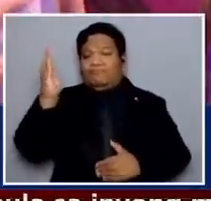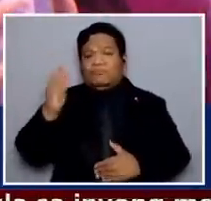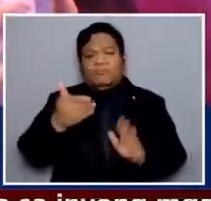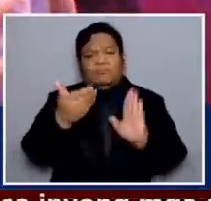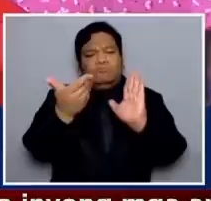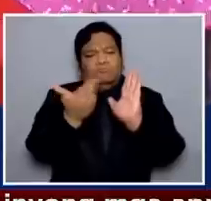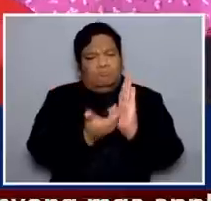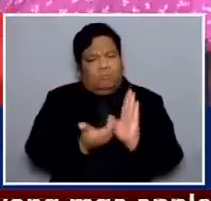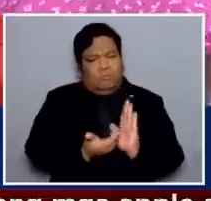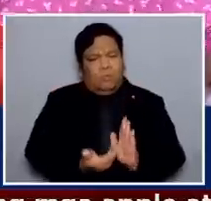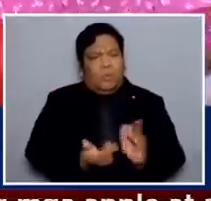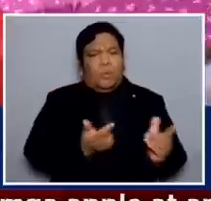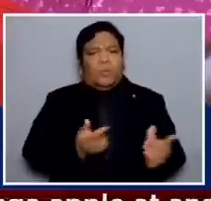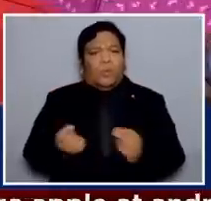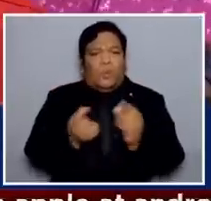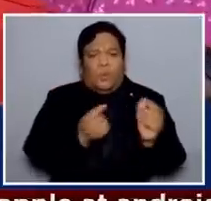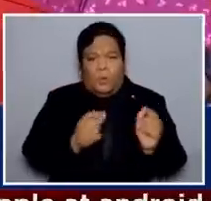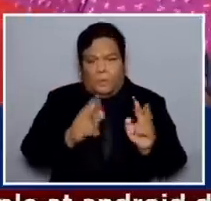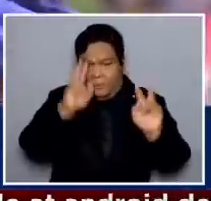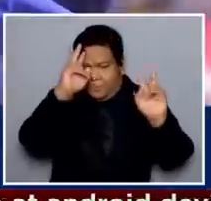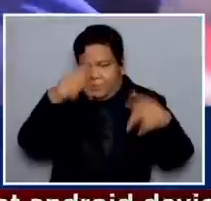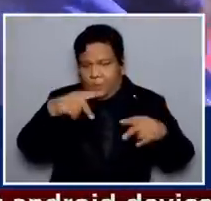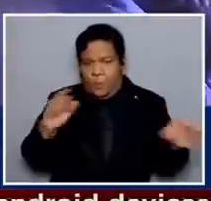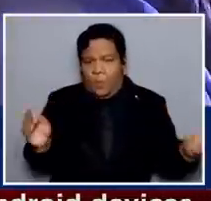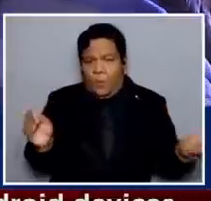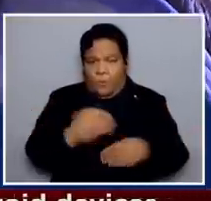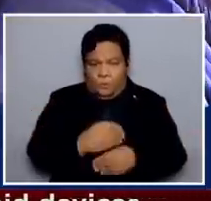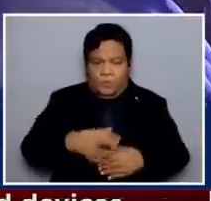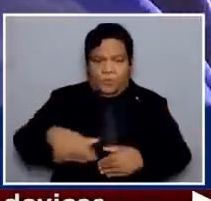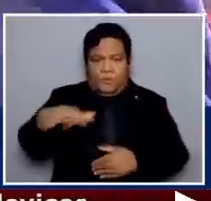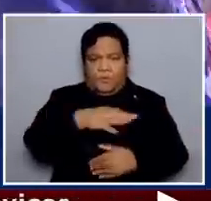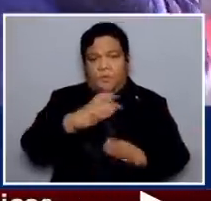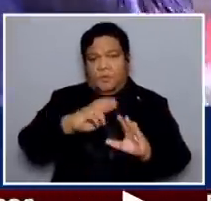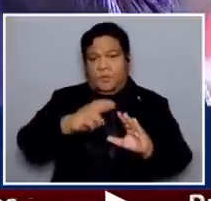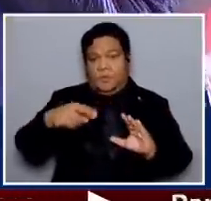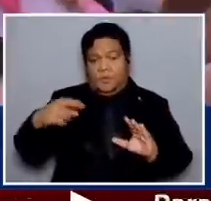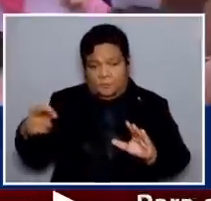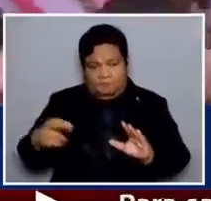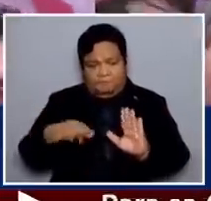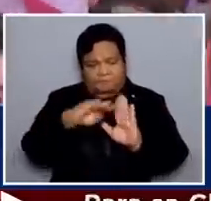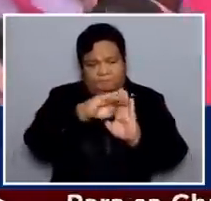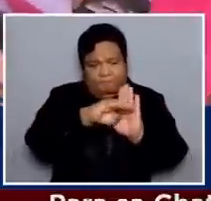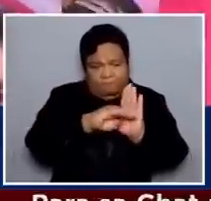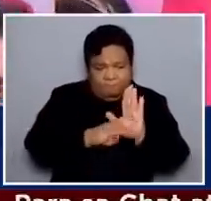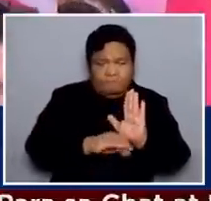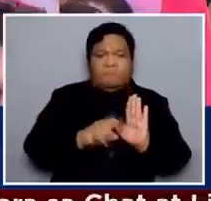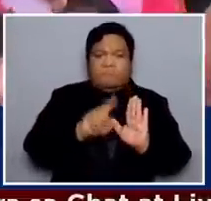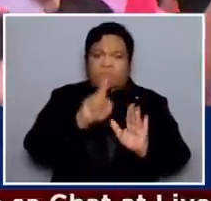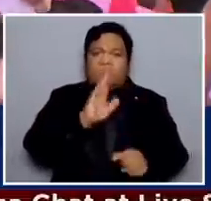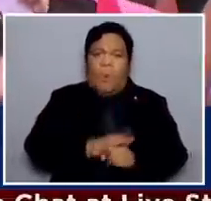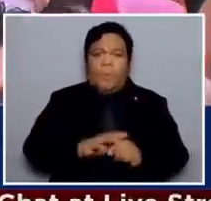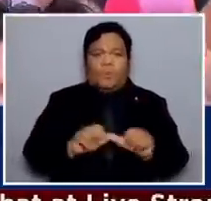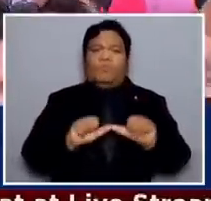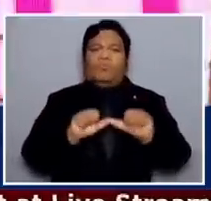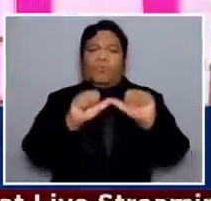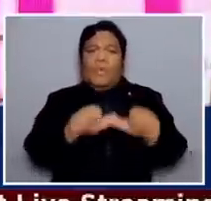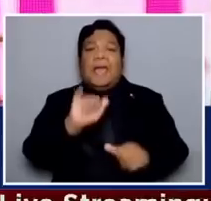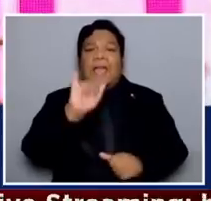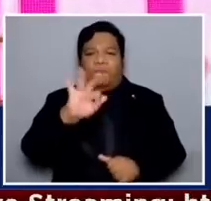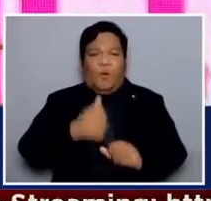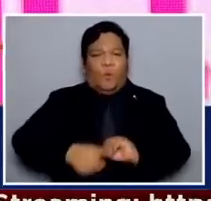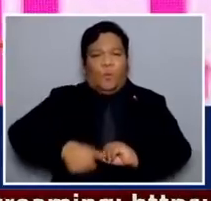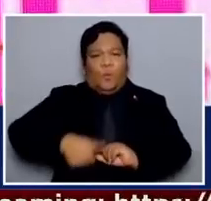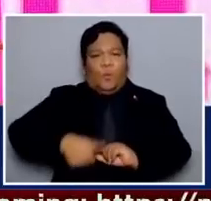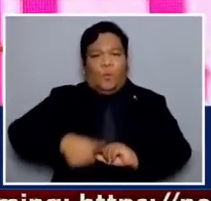sa probinsya ang inisa-isa ni VP Lenny na ipinangako niyang magpapatuloy sakaling maluklok sa pwesto. Yung